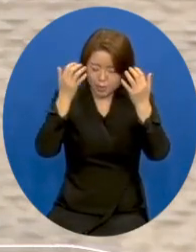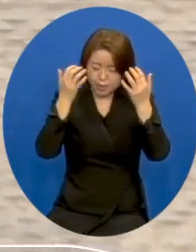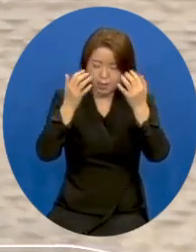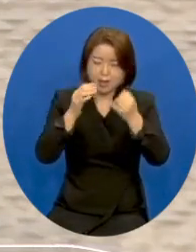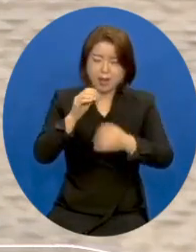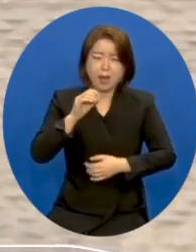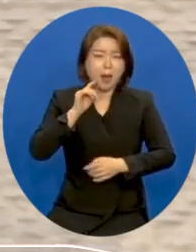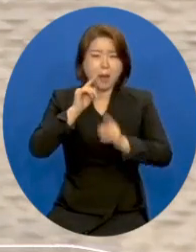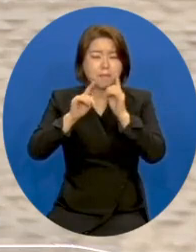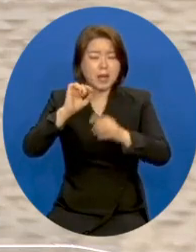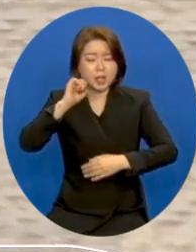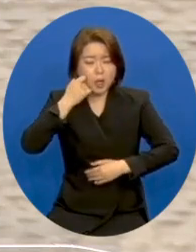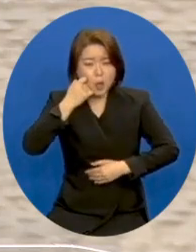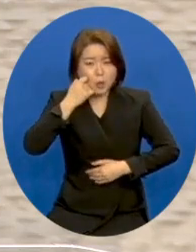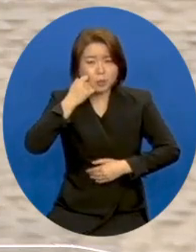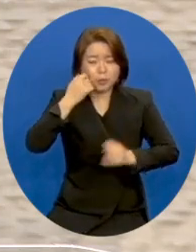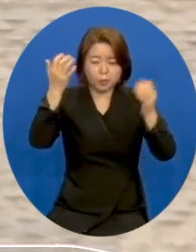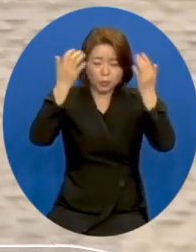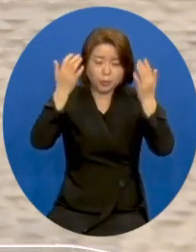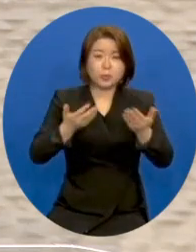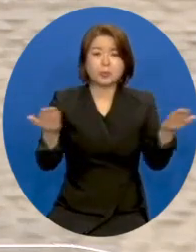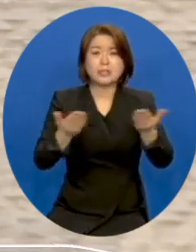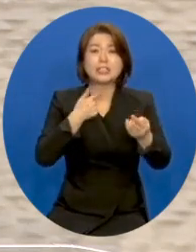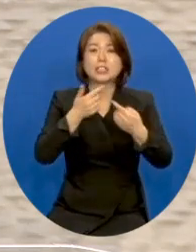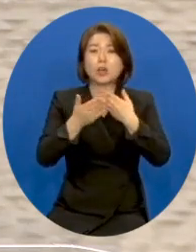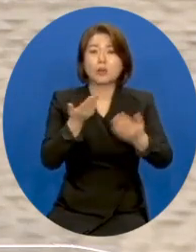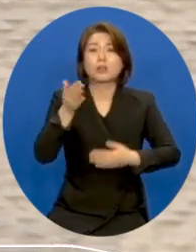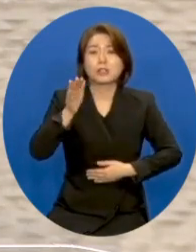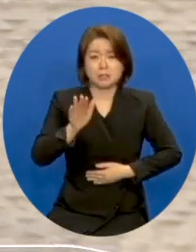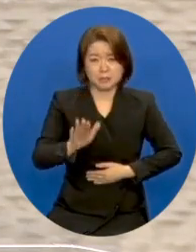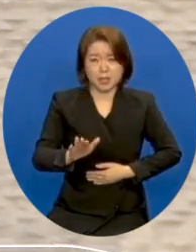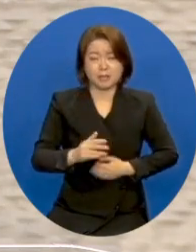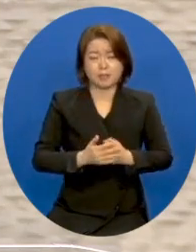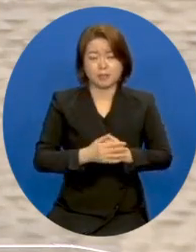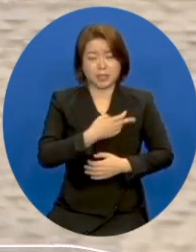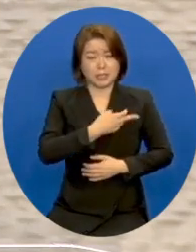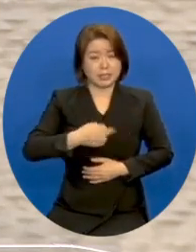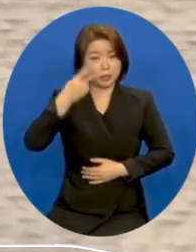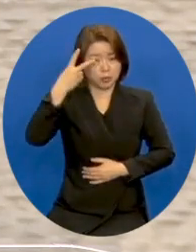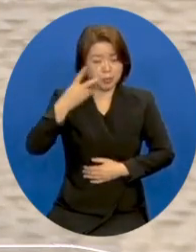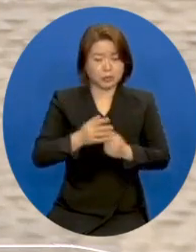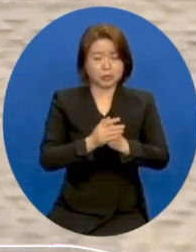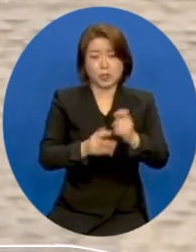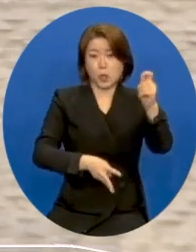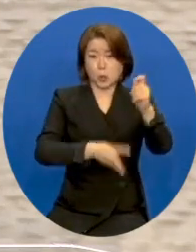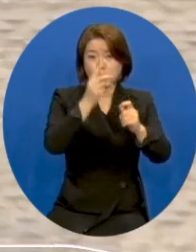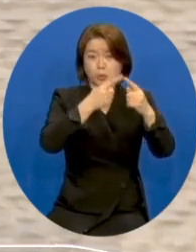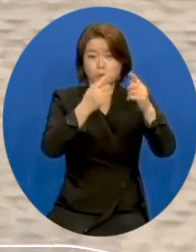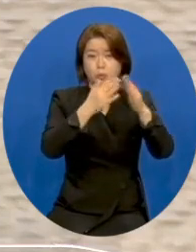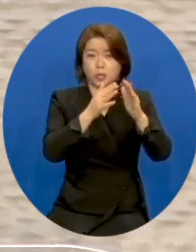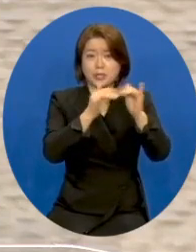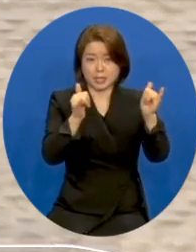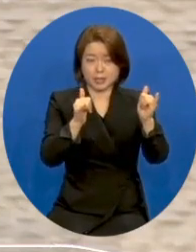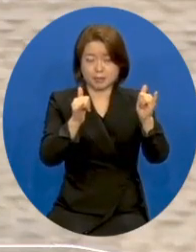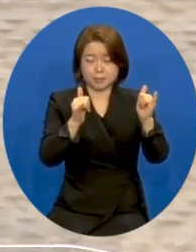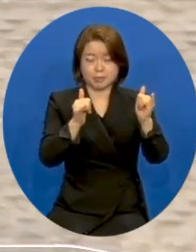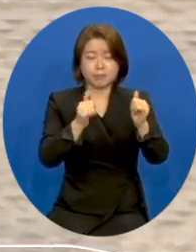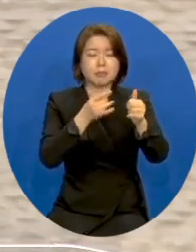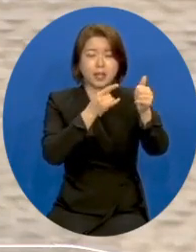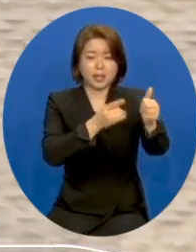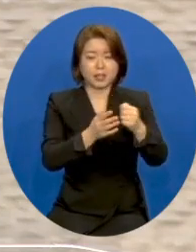없는 고통스러웠던 일들을 겪으면서도 사도 바울은 고린도 교인들에게 지금은